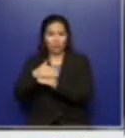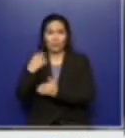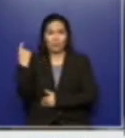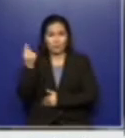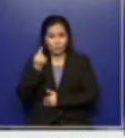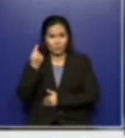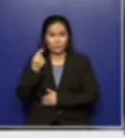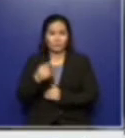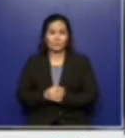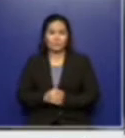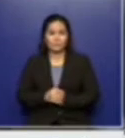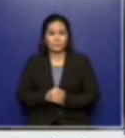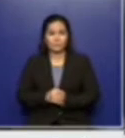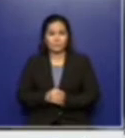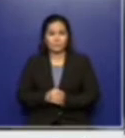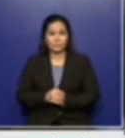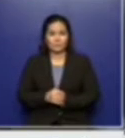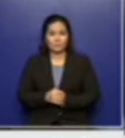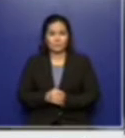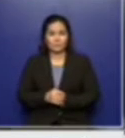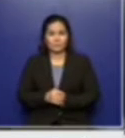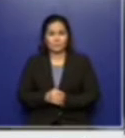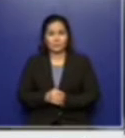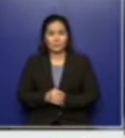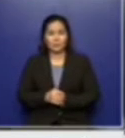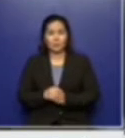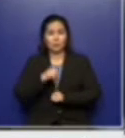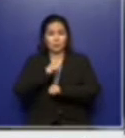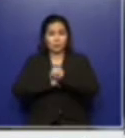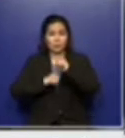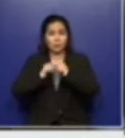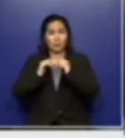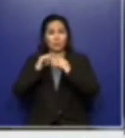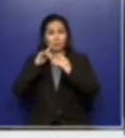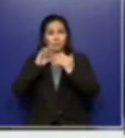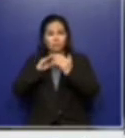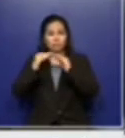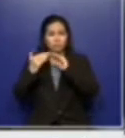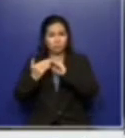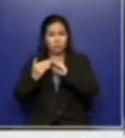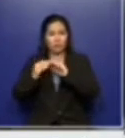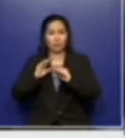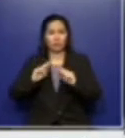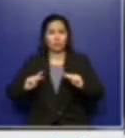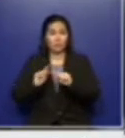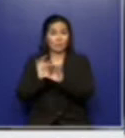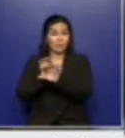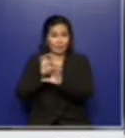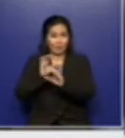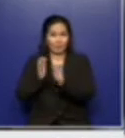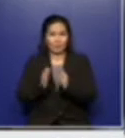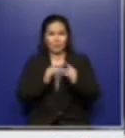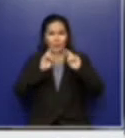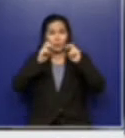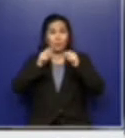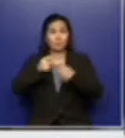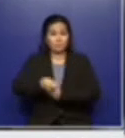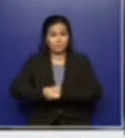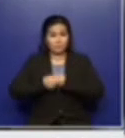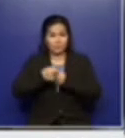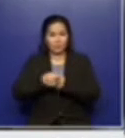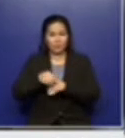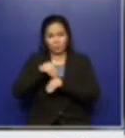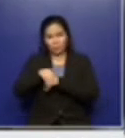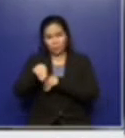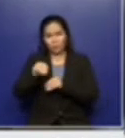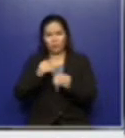ที่ยวกรมโยธาของกระทรวงมหาดไทยในเรื่องการเกษตรครับผลผลิตพืชผลเกษ